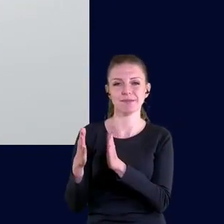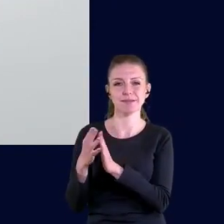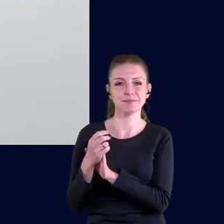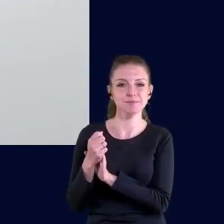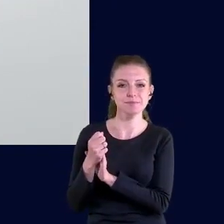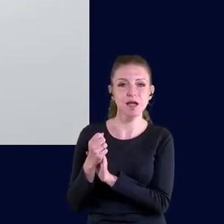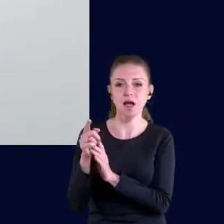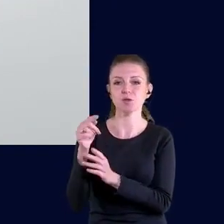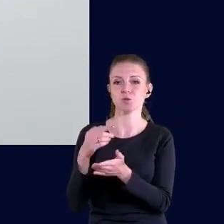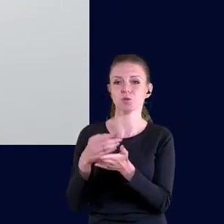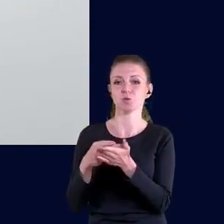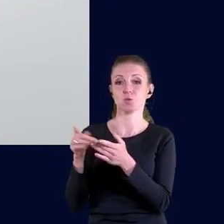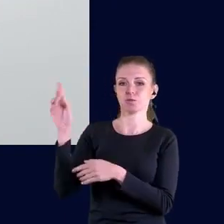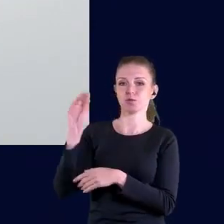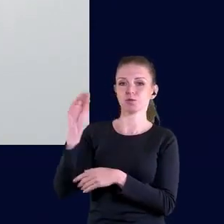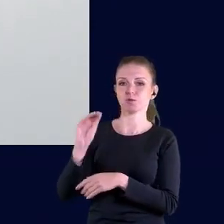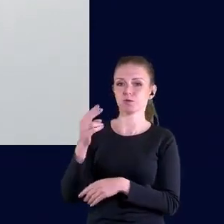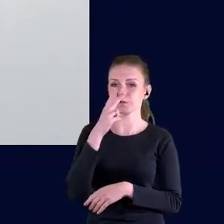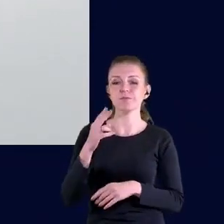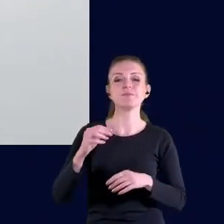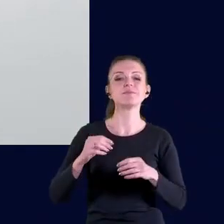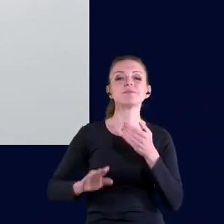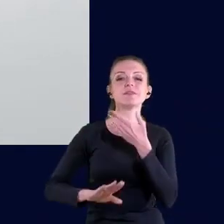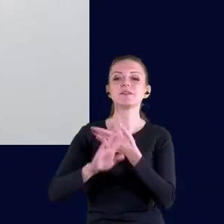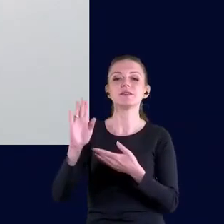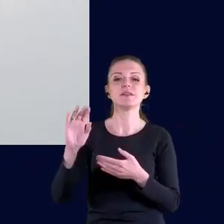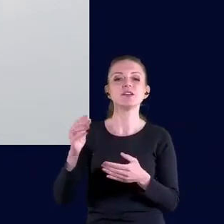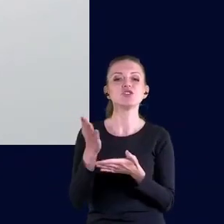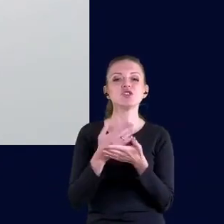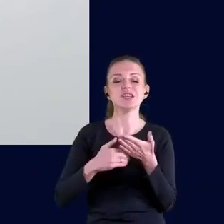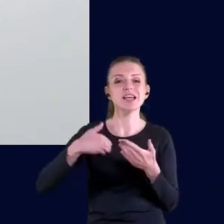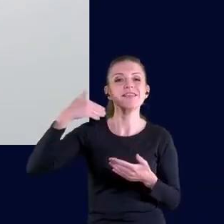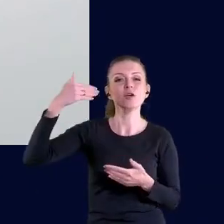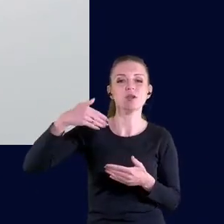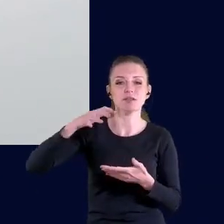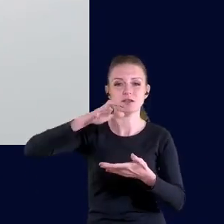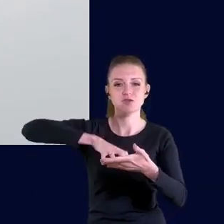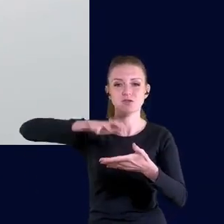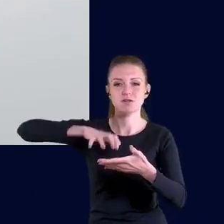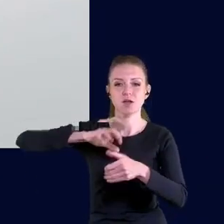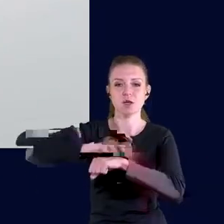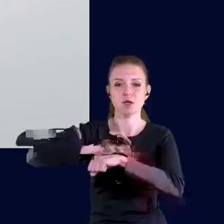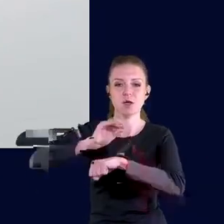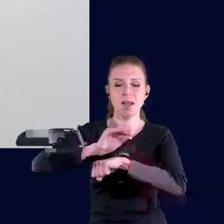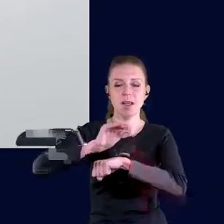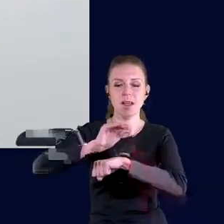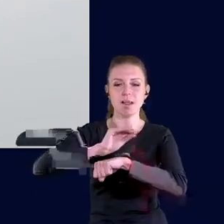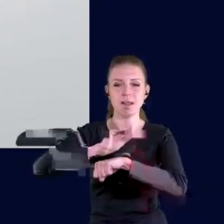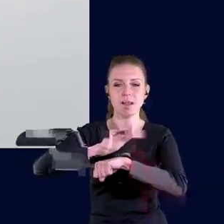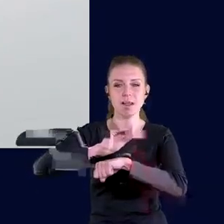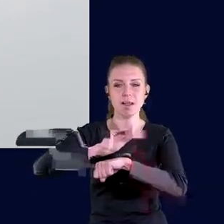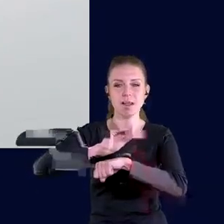tutaj mają państwo zaprezentowana Jak wygląda część teoretyczna szkolenia